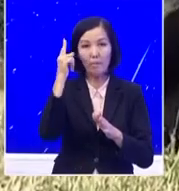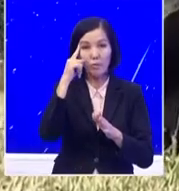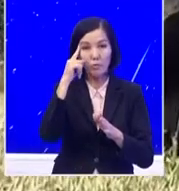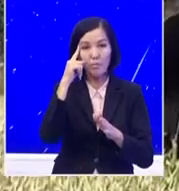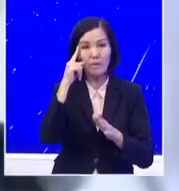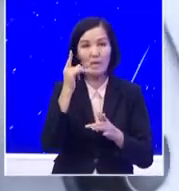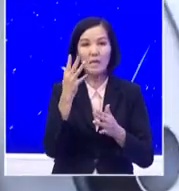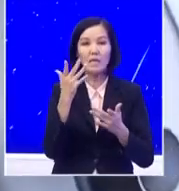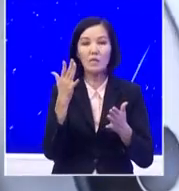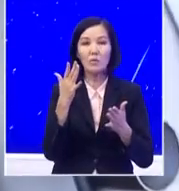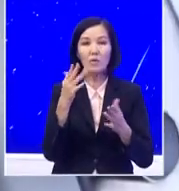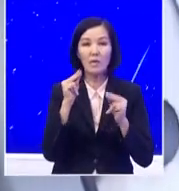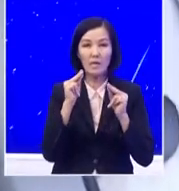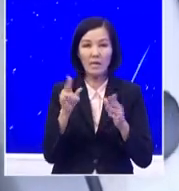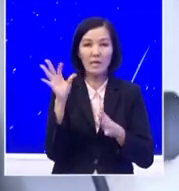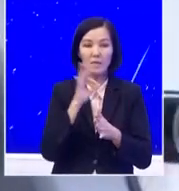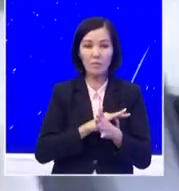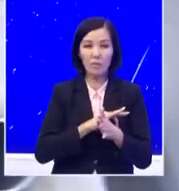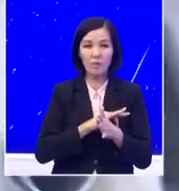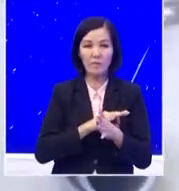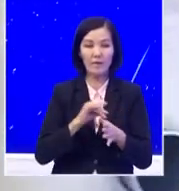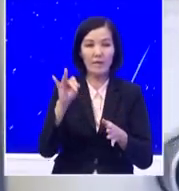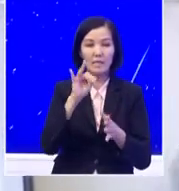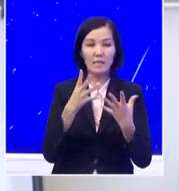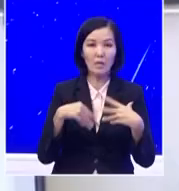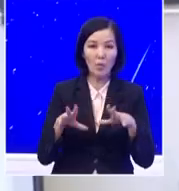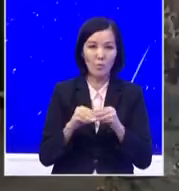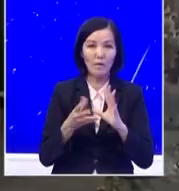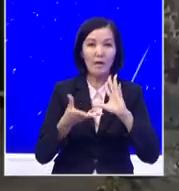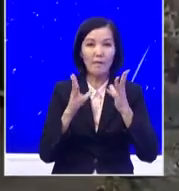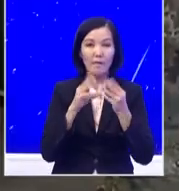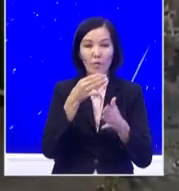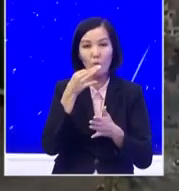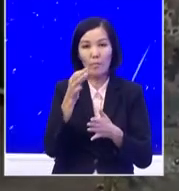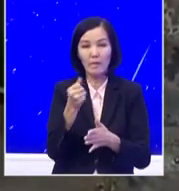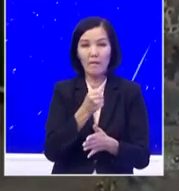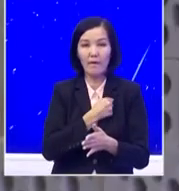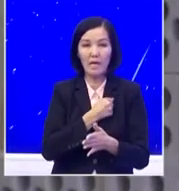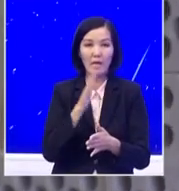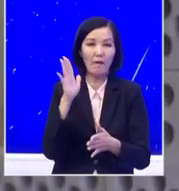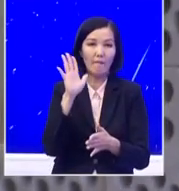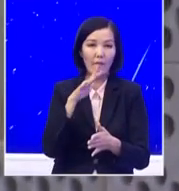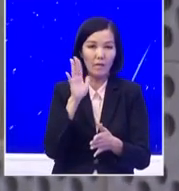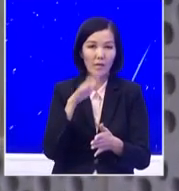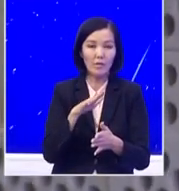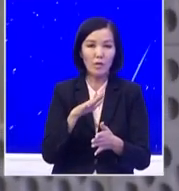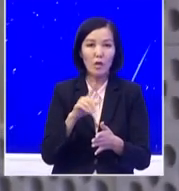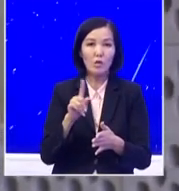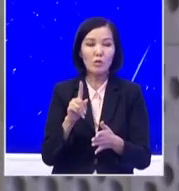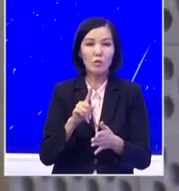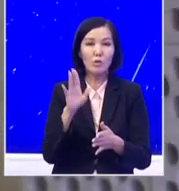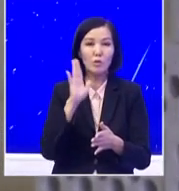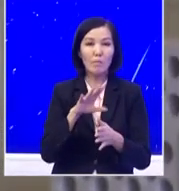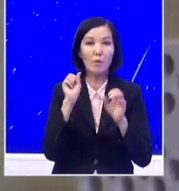том, насколько реально использовать это открытие в интересах общества. В результате опыта военные кинологи из Ганновера выяснили, что собаки